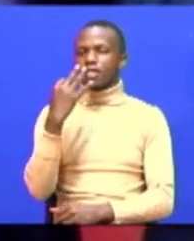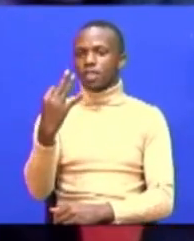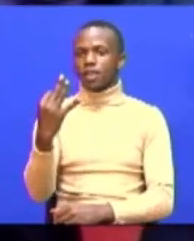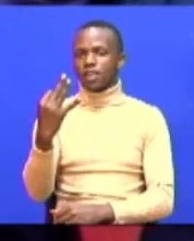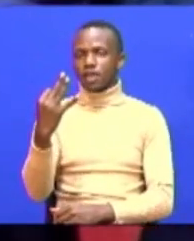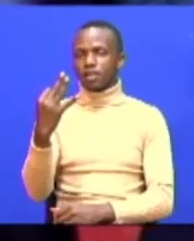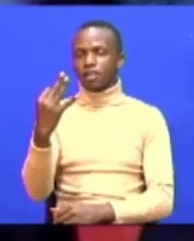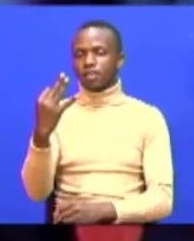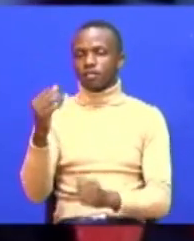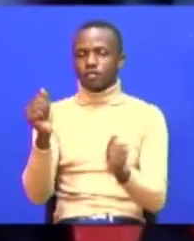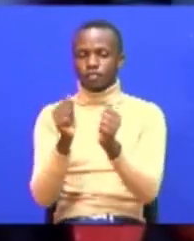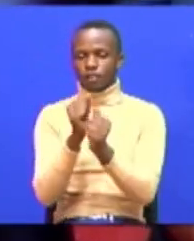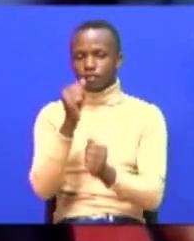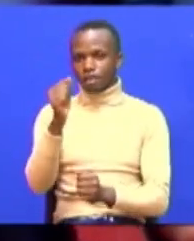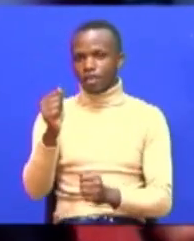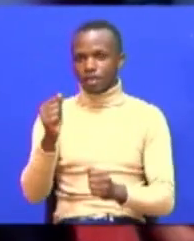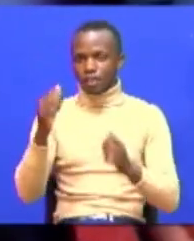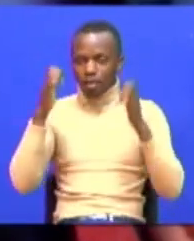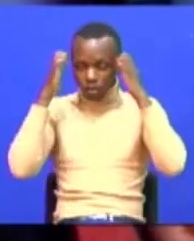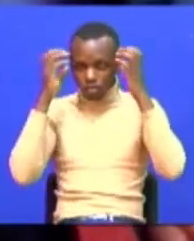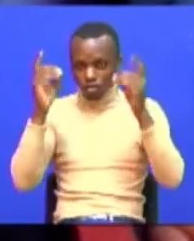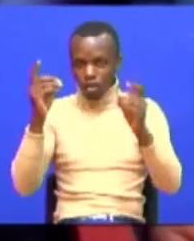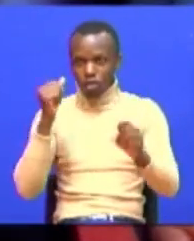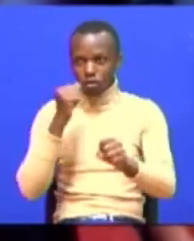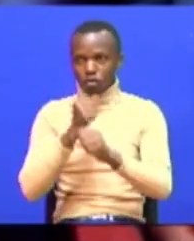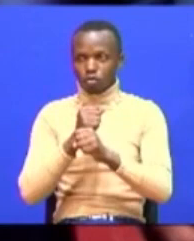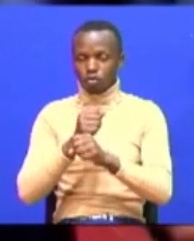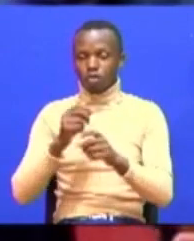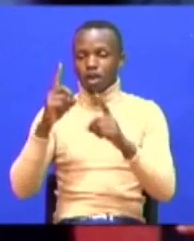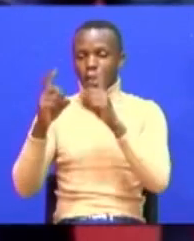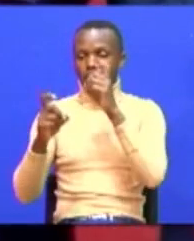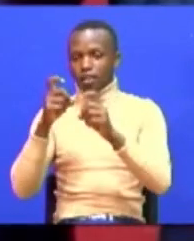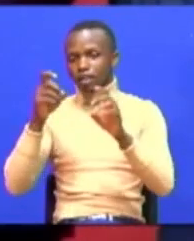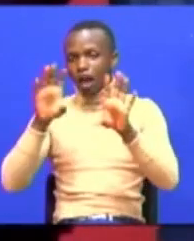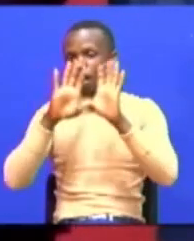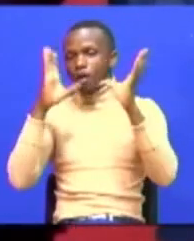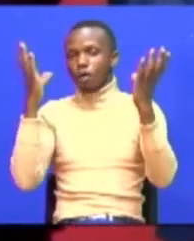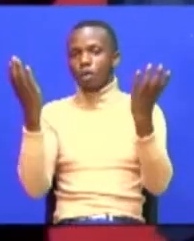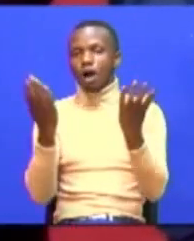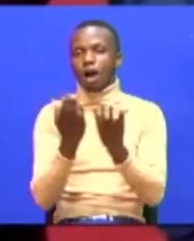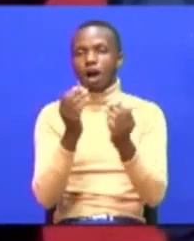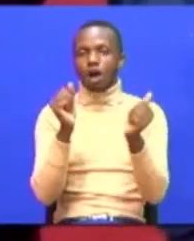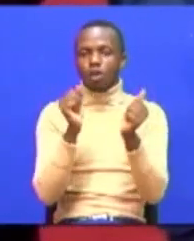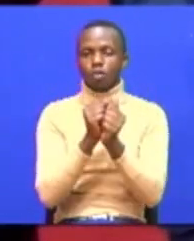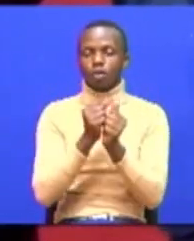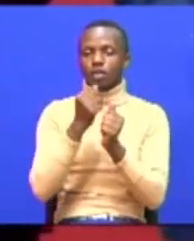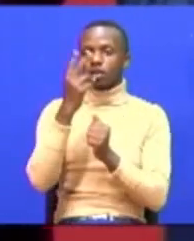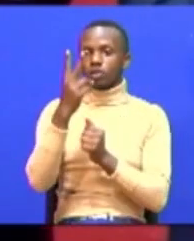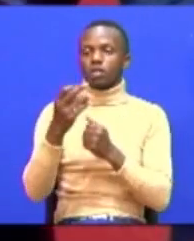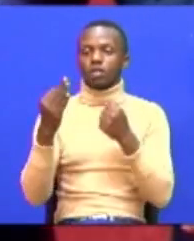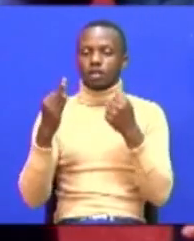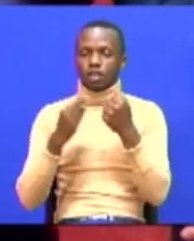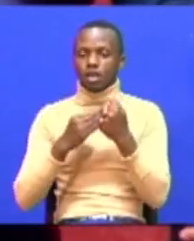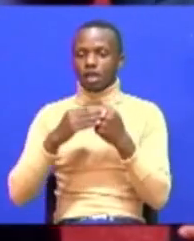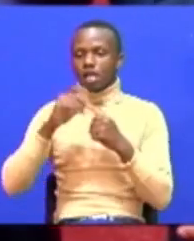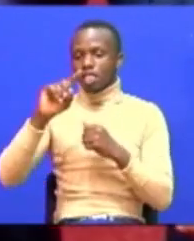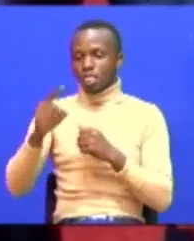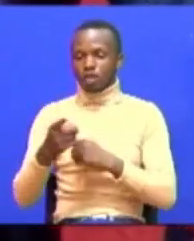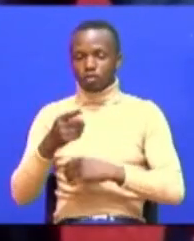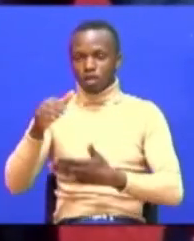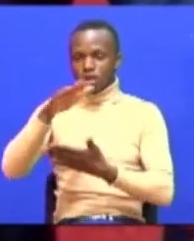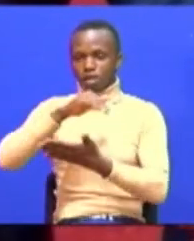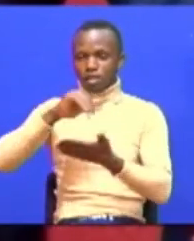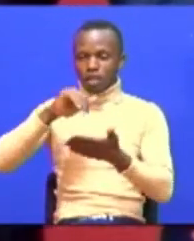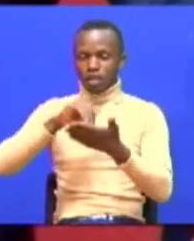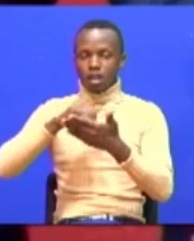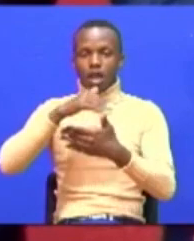1,415 pupils doing this exam countrywide, with 28,000 centers, and all of them,